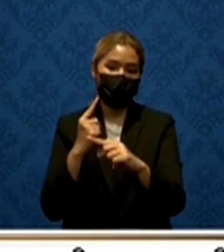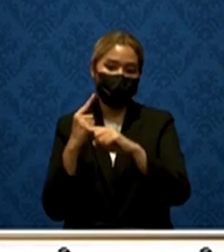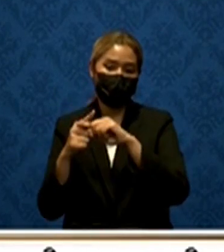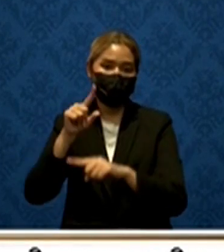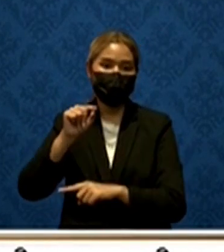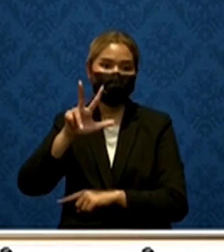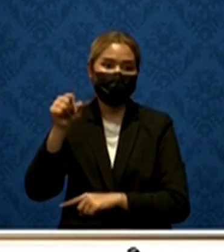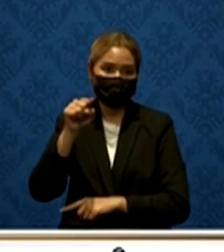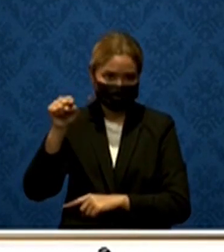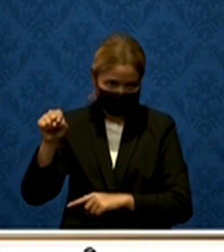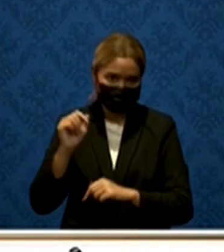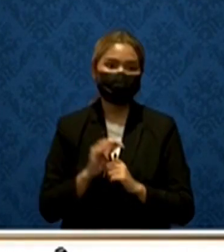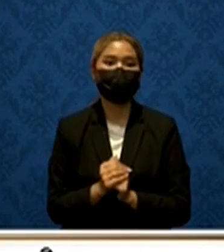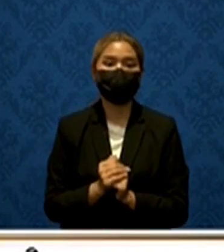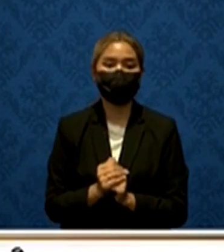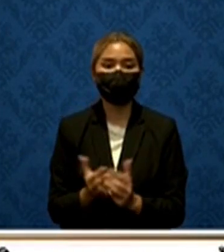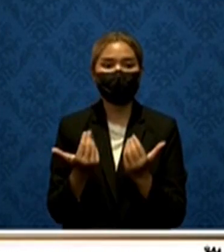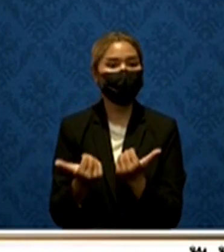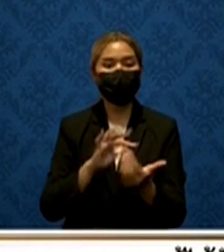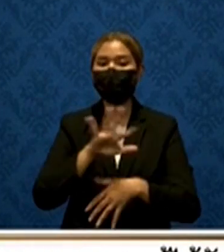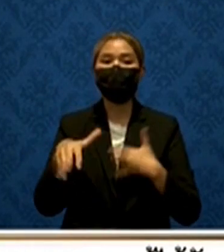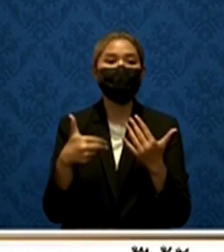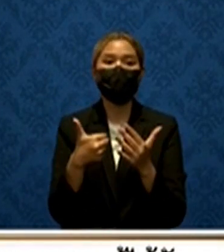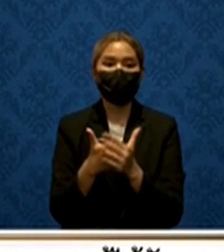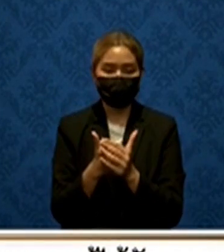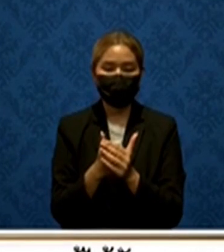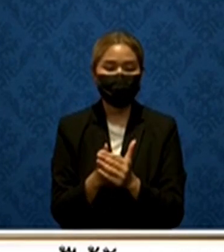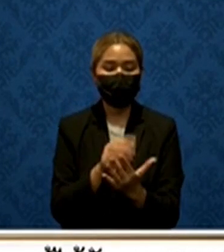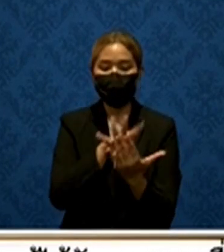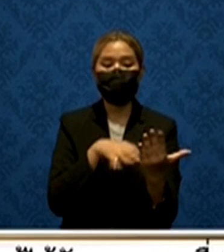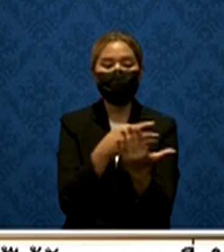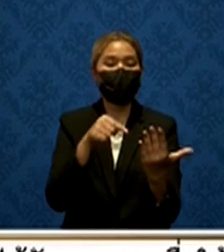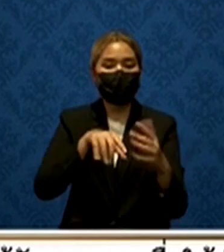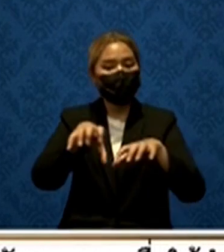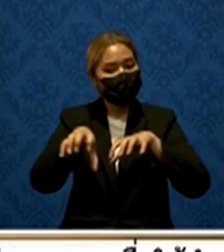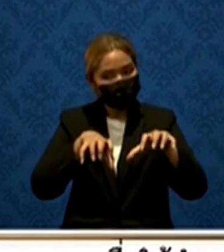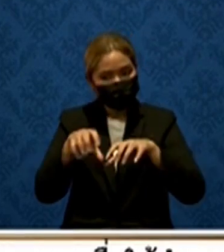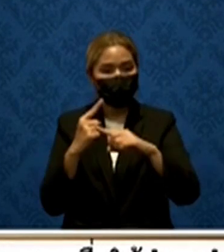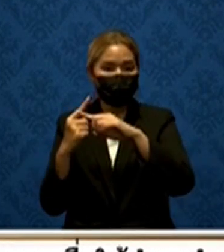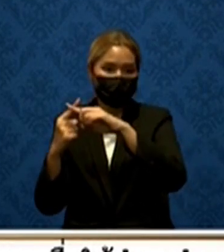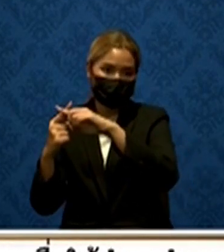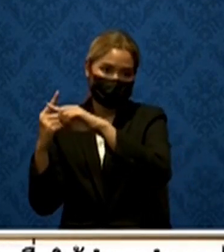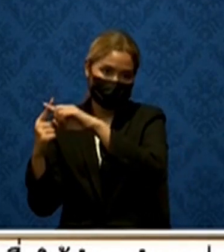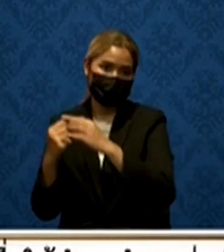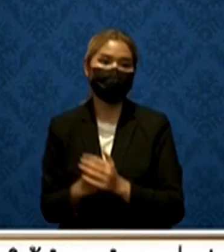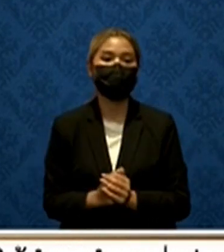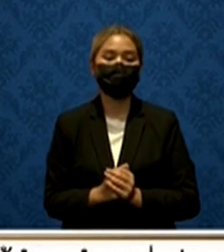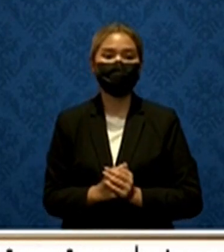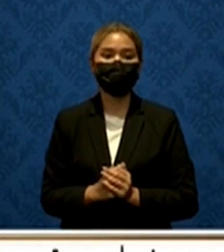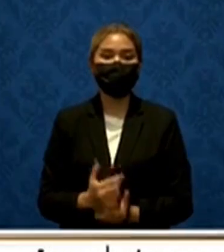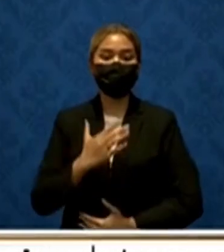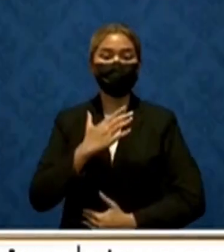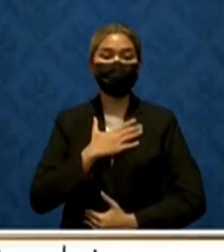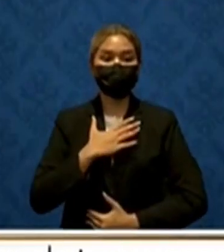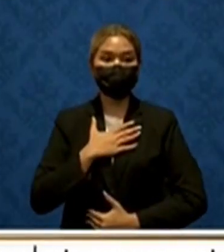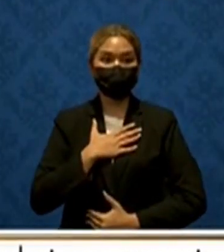% เป็นต้นครัอัี้ก็คอสงที่ขอนิยาตเรีนและสุดท้ายที่จำเป็ต้กลบเรียนก็คือว่าผมได